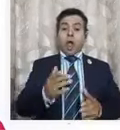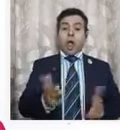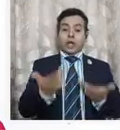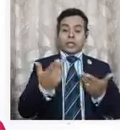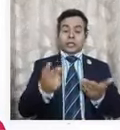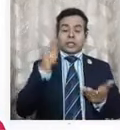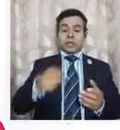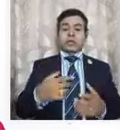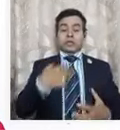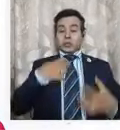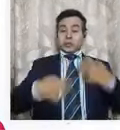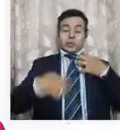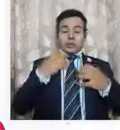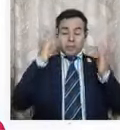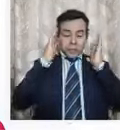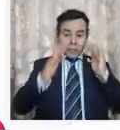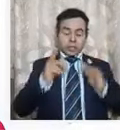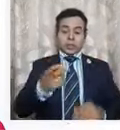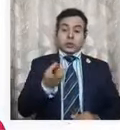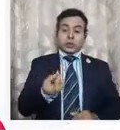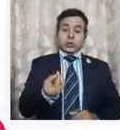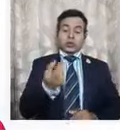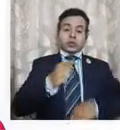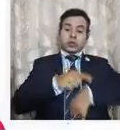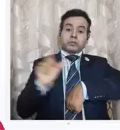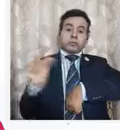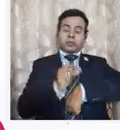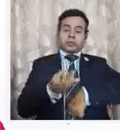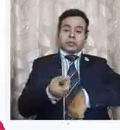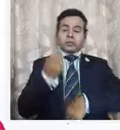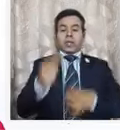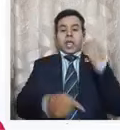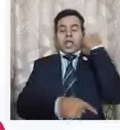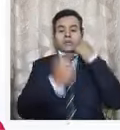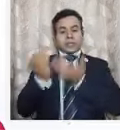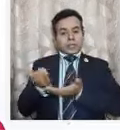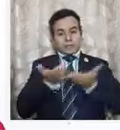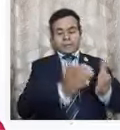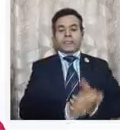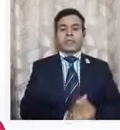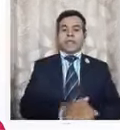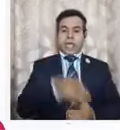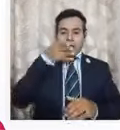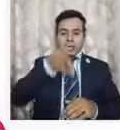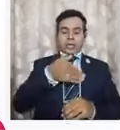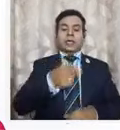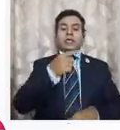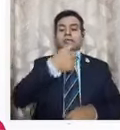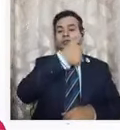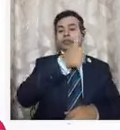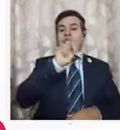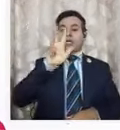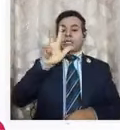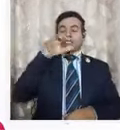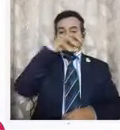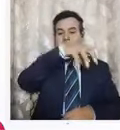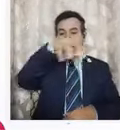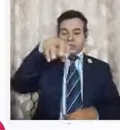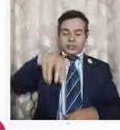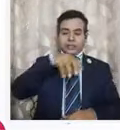স্বাস্থ্যসেবা কেন্দ্রগুলোতে তাদেরকে নিয়ে যাই। যারা পরিবারের সদস্যরা আসেন তারা এই বিষয়ে বিশেষ খেয়াল রাখবেন।